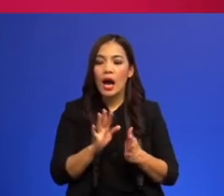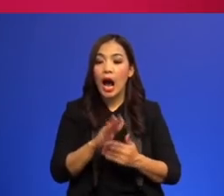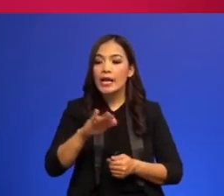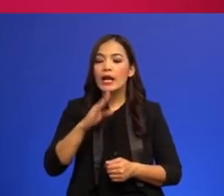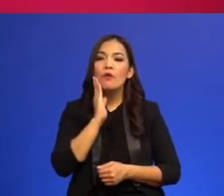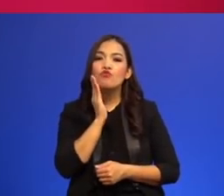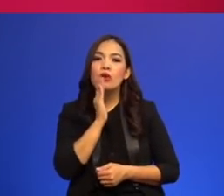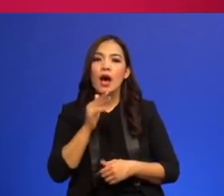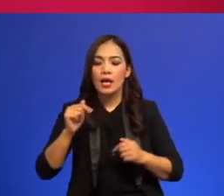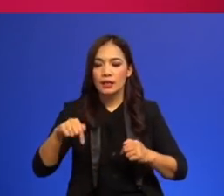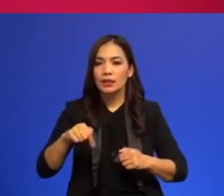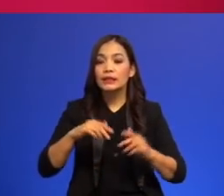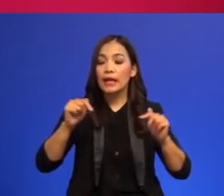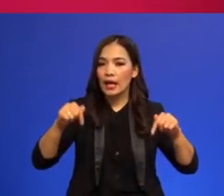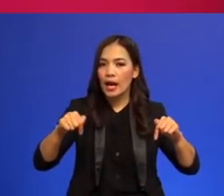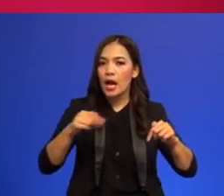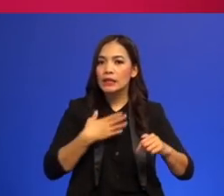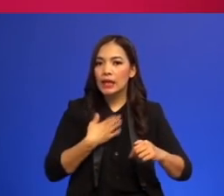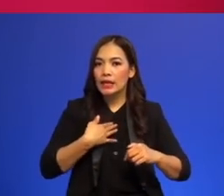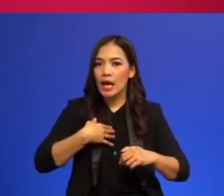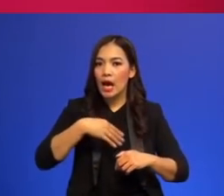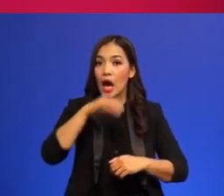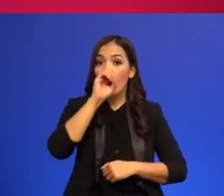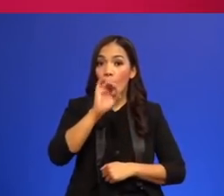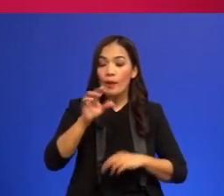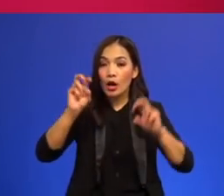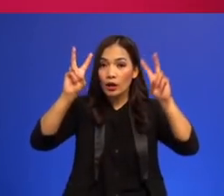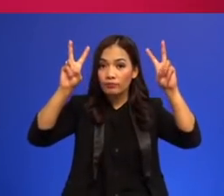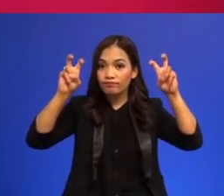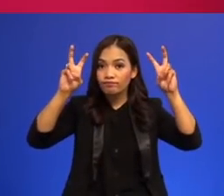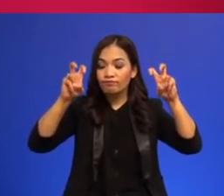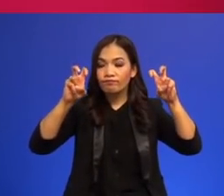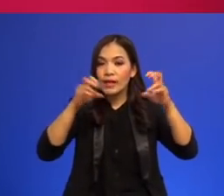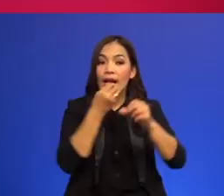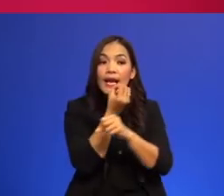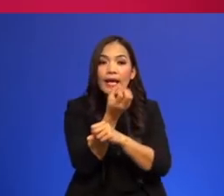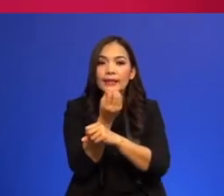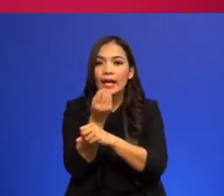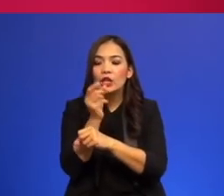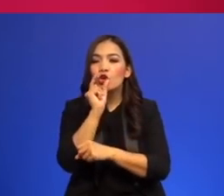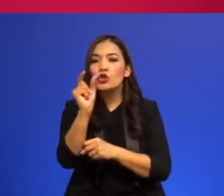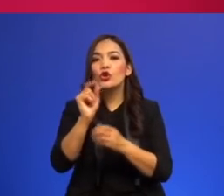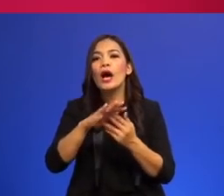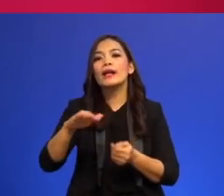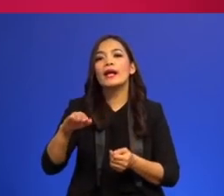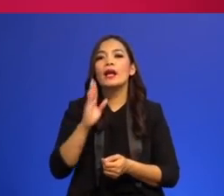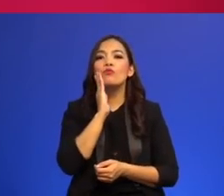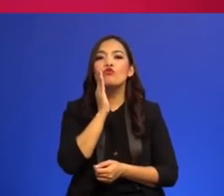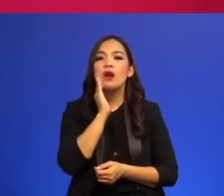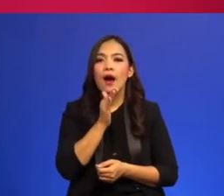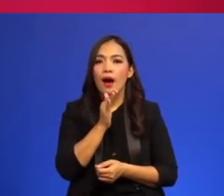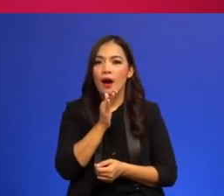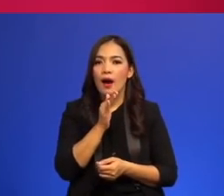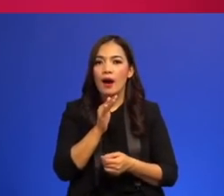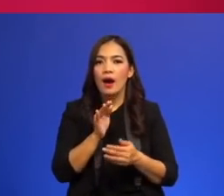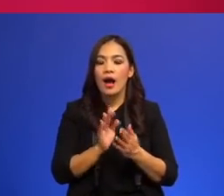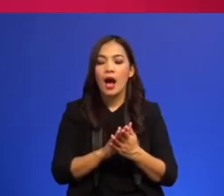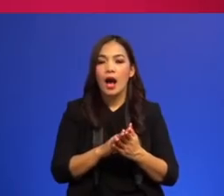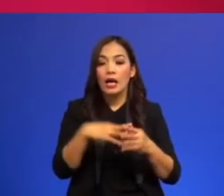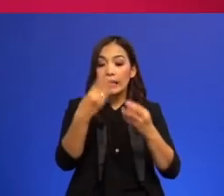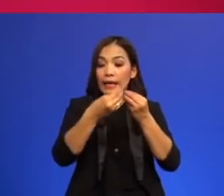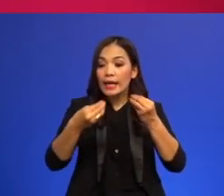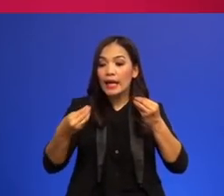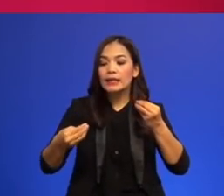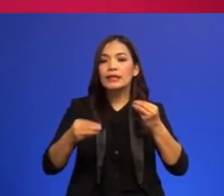milenial. Saya memberikan tema khusus nasihat untuk generasi muda, generasi milenial,